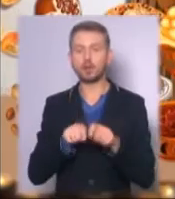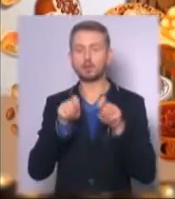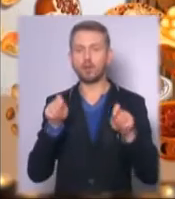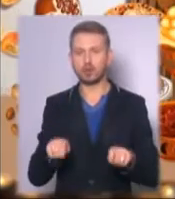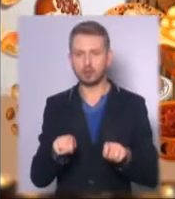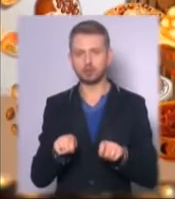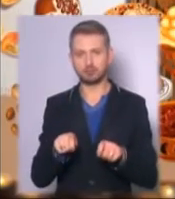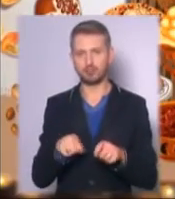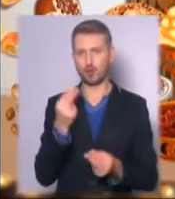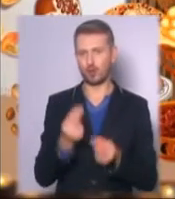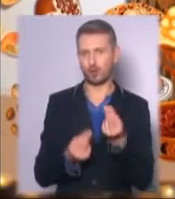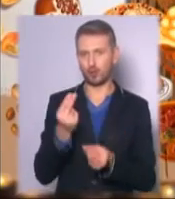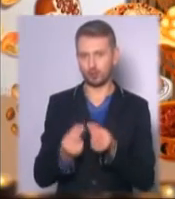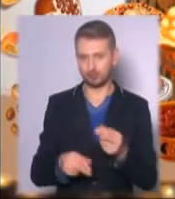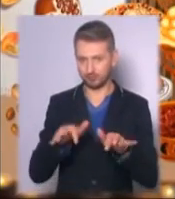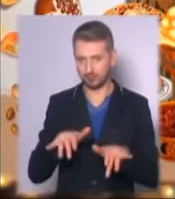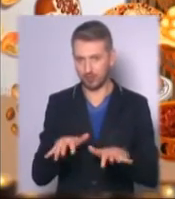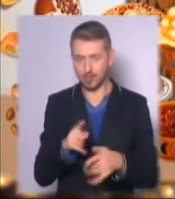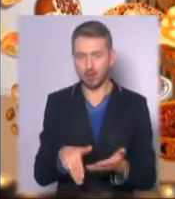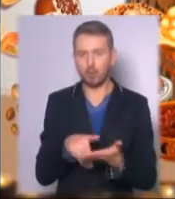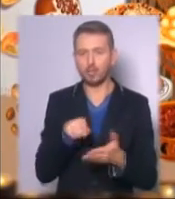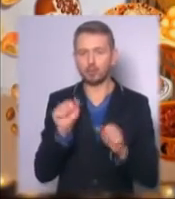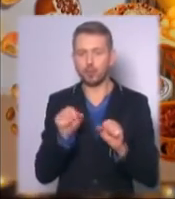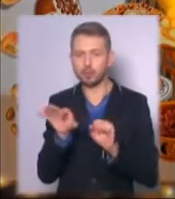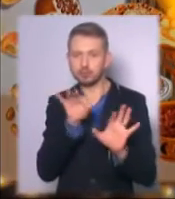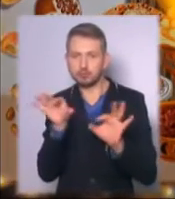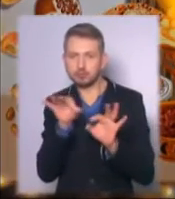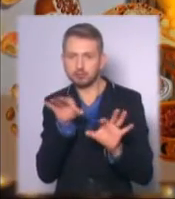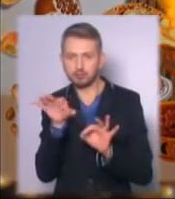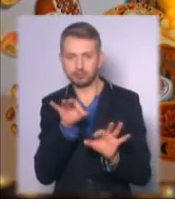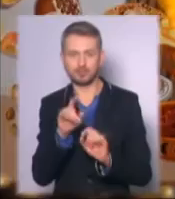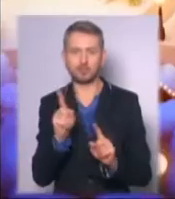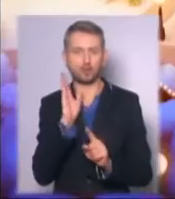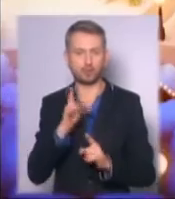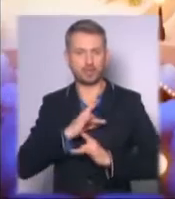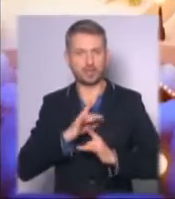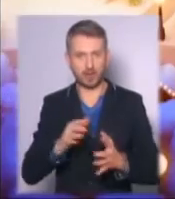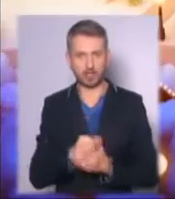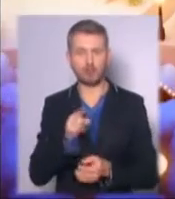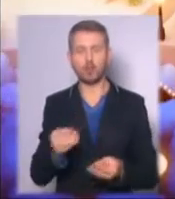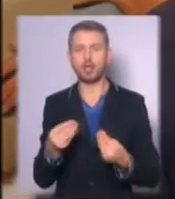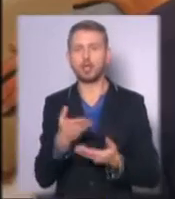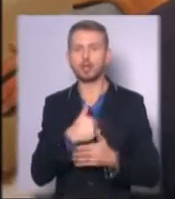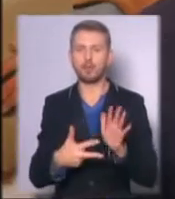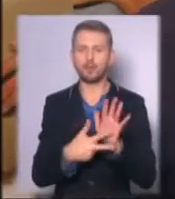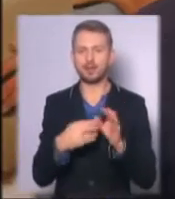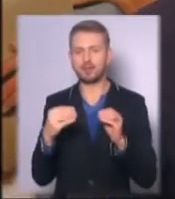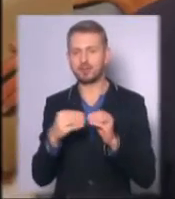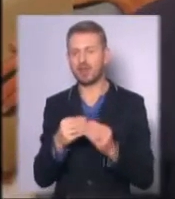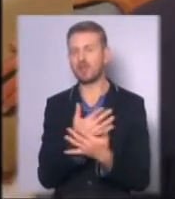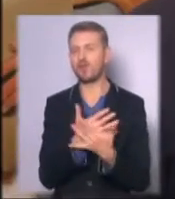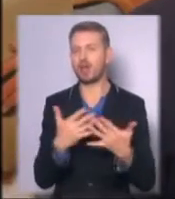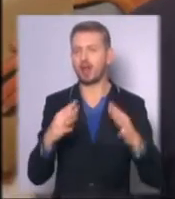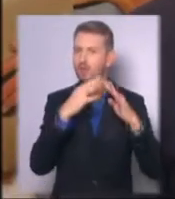інтерактивну онлайн-гру, за допомогою якої можна визначити атрибути святкових заходів. Вона дає нам 8-10 варіантів